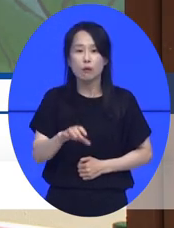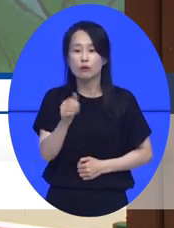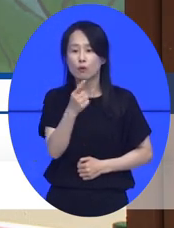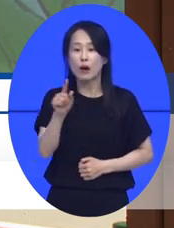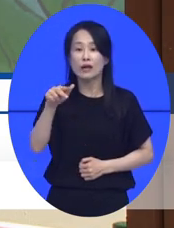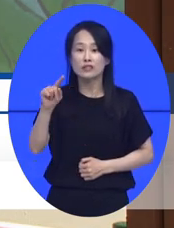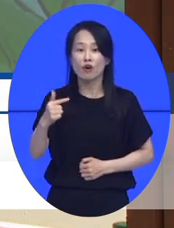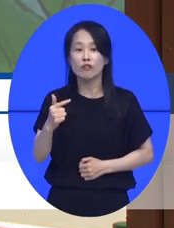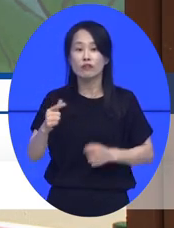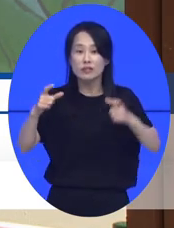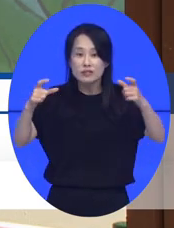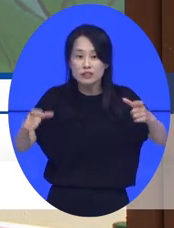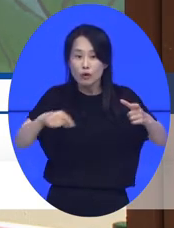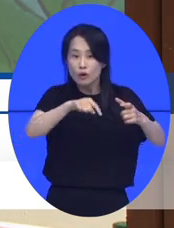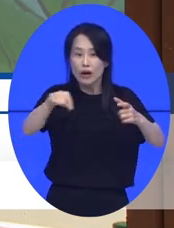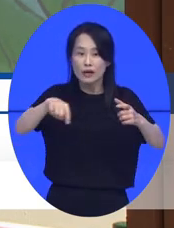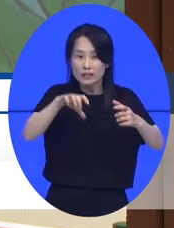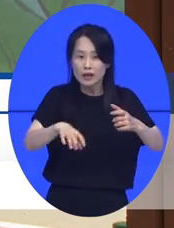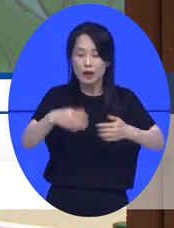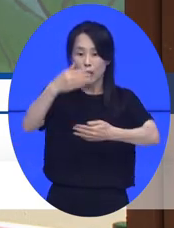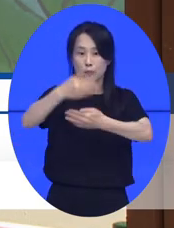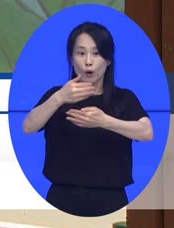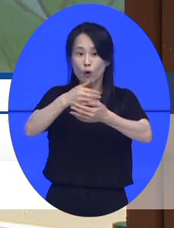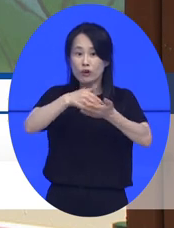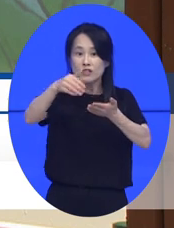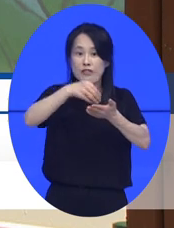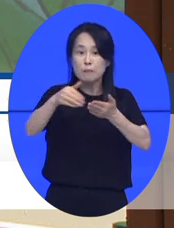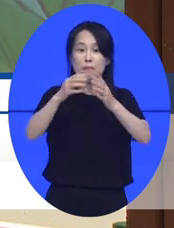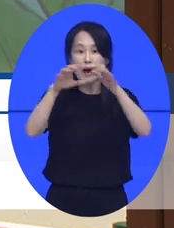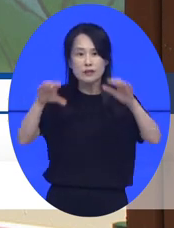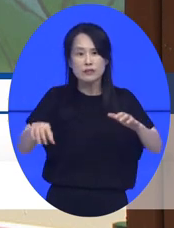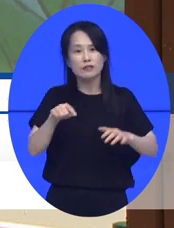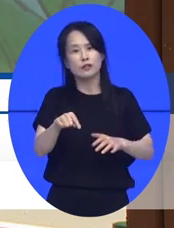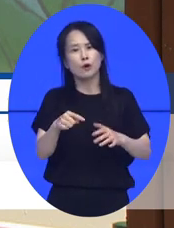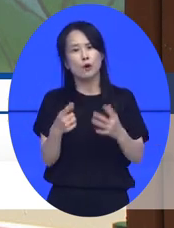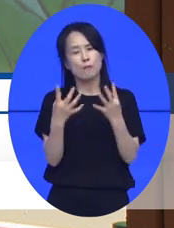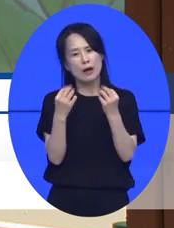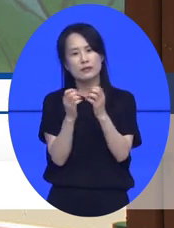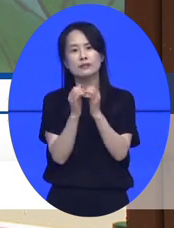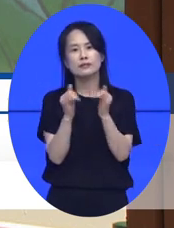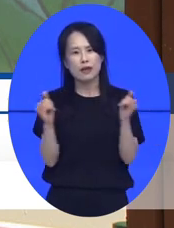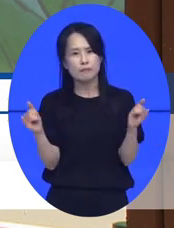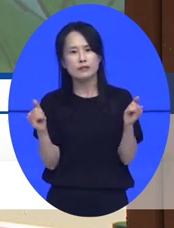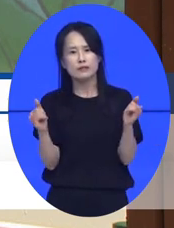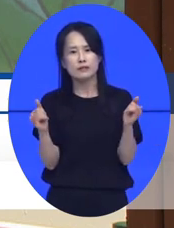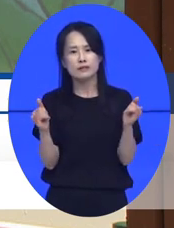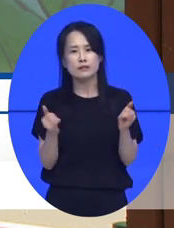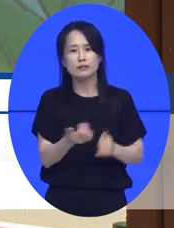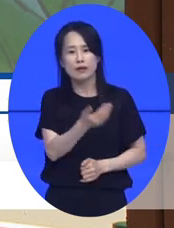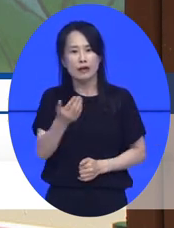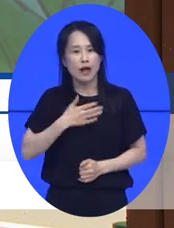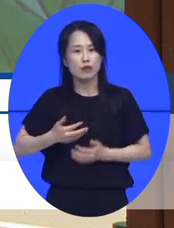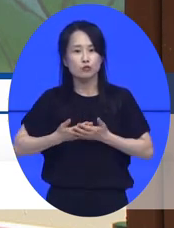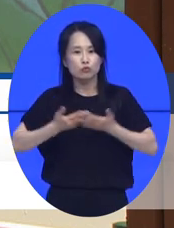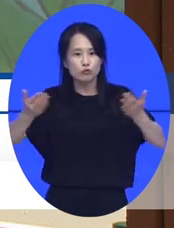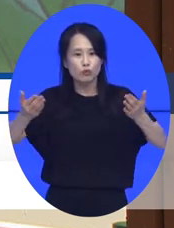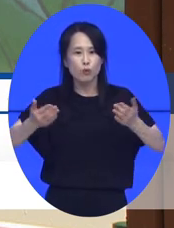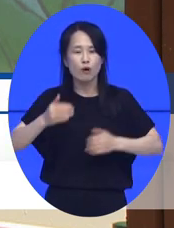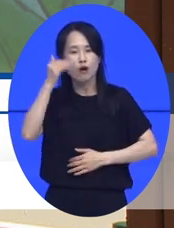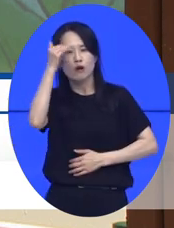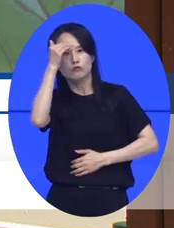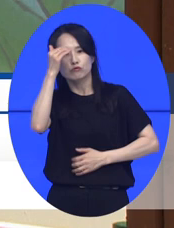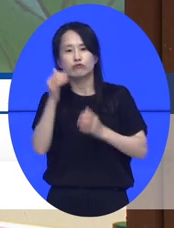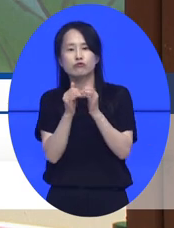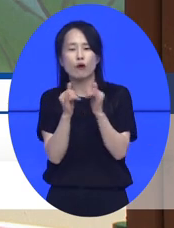화정 지역에 그 낙후된 벽화마을 이거를 많은 그 시민들한테 알려서 그